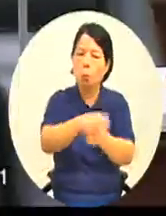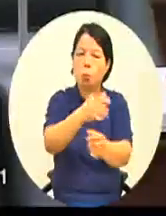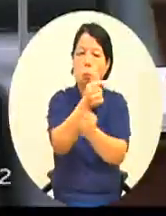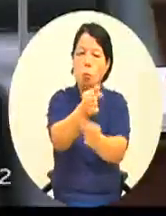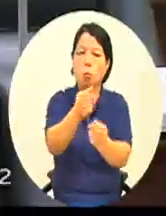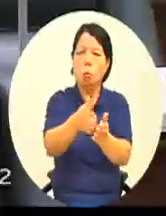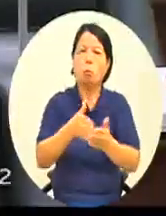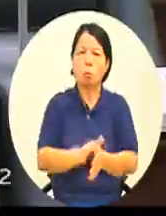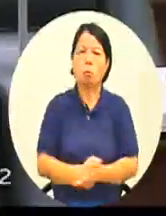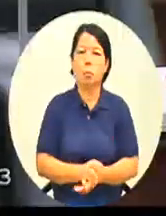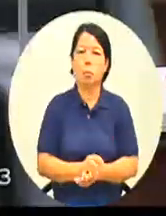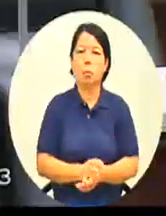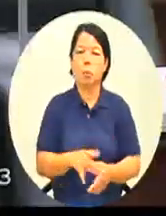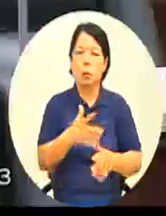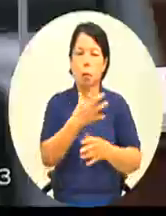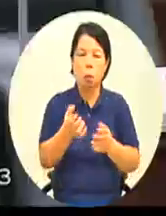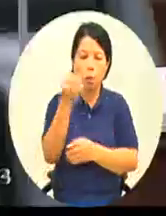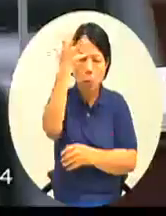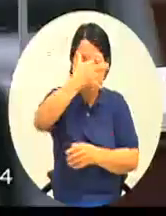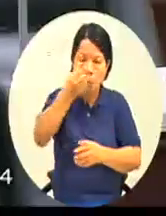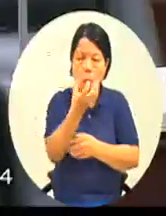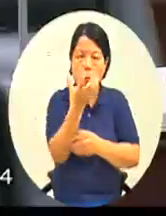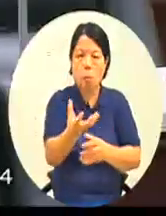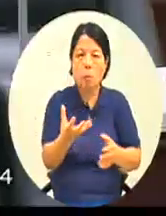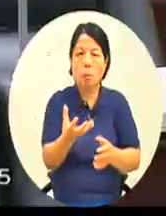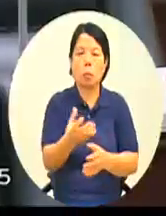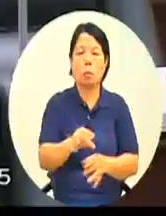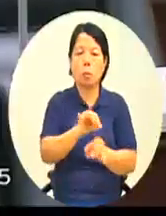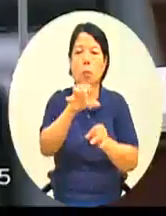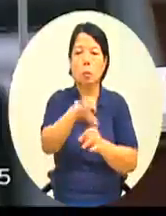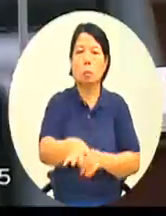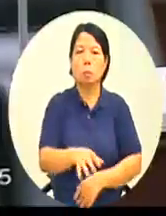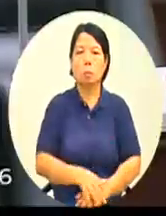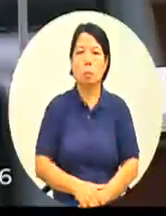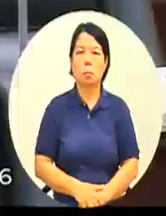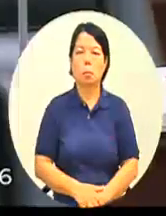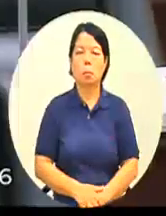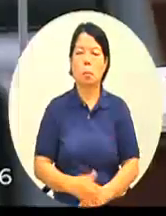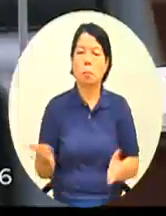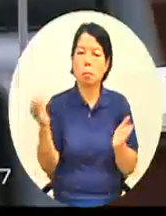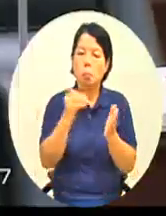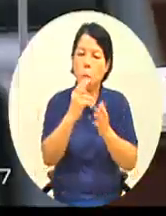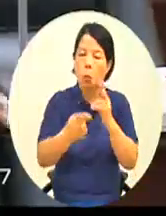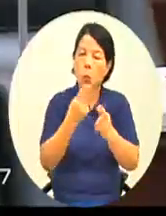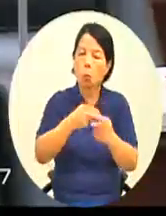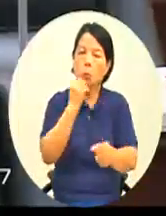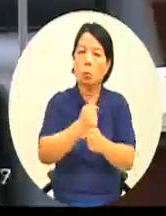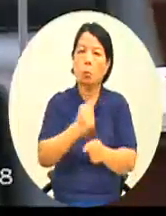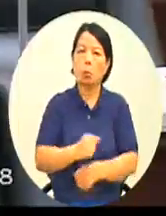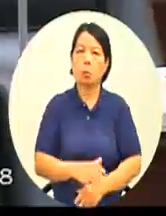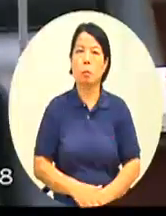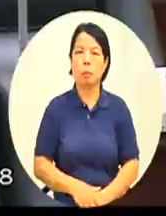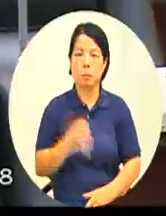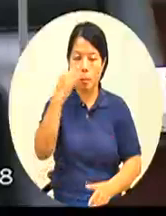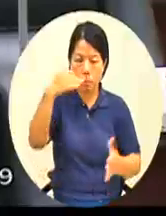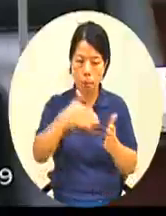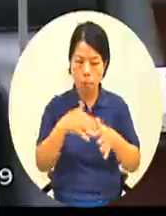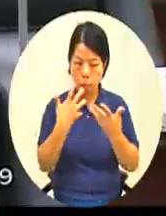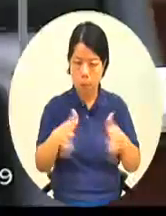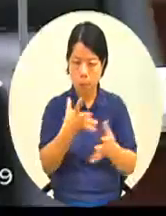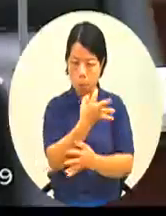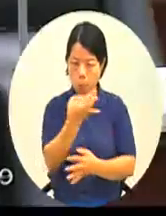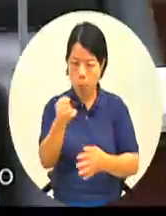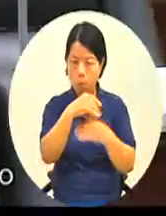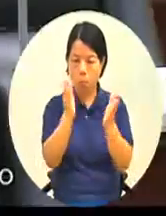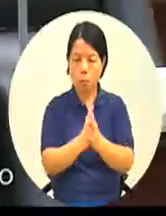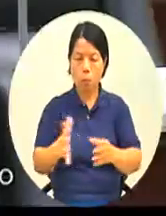足跟高年龄人口非常多的一个地区哦？我们到底要怎么去做？那我们看到很多的数据是，现在